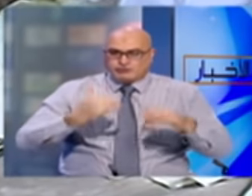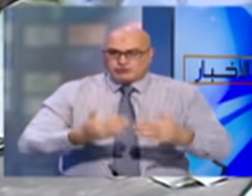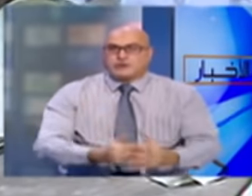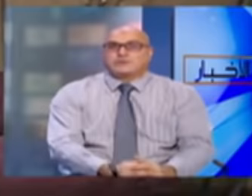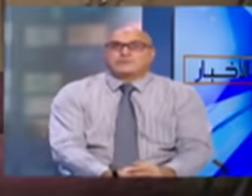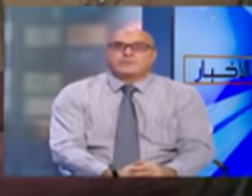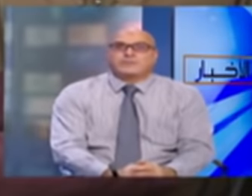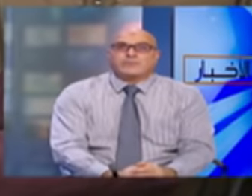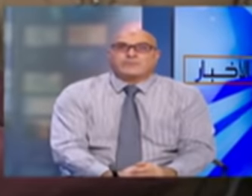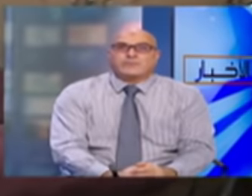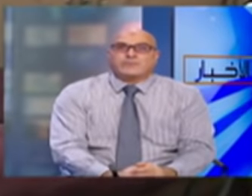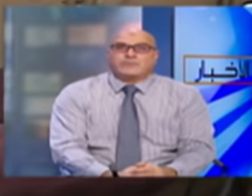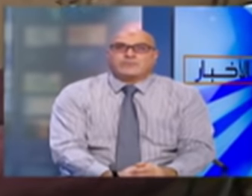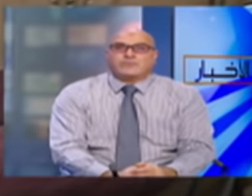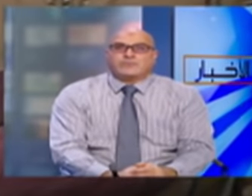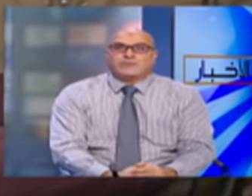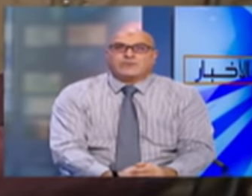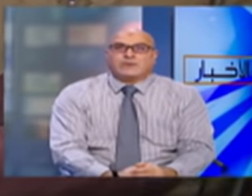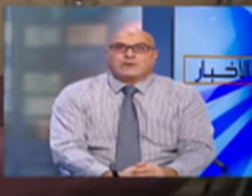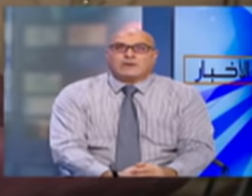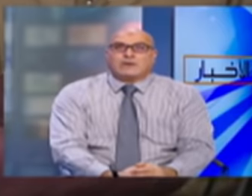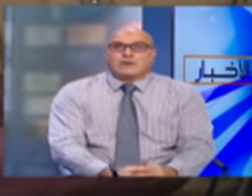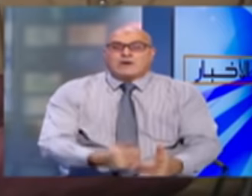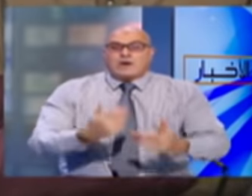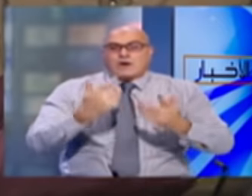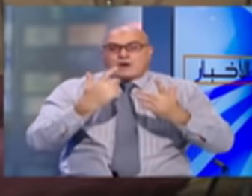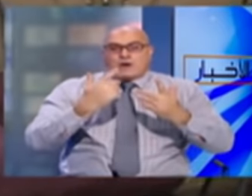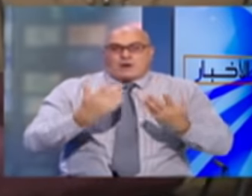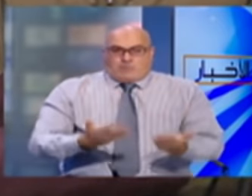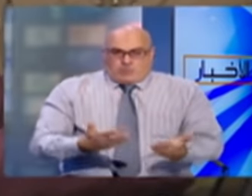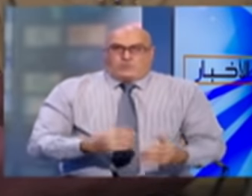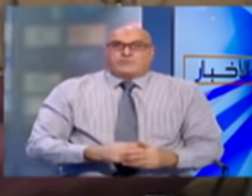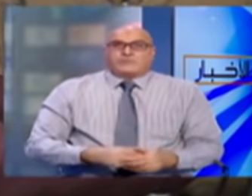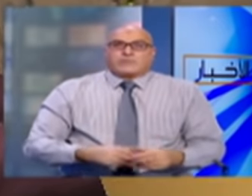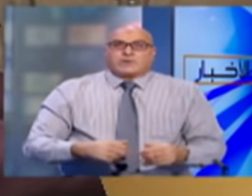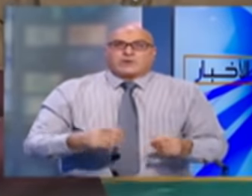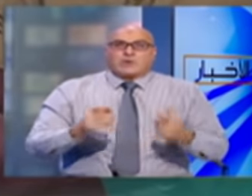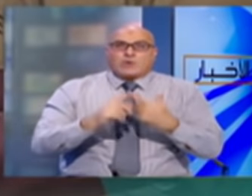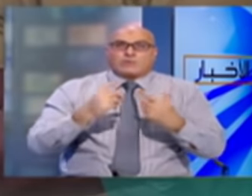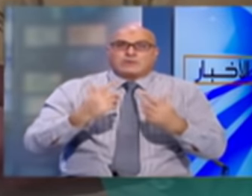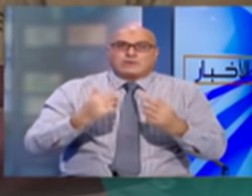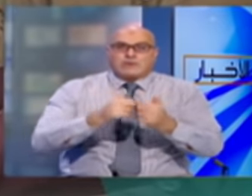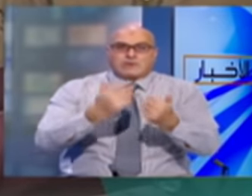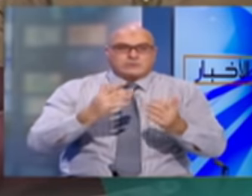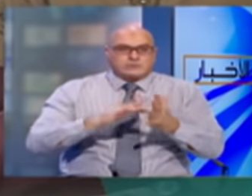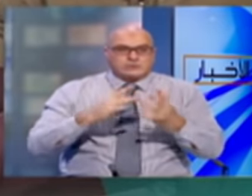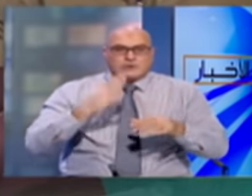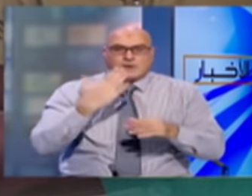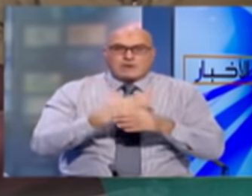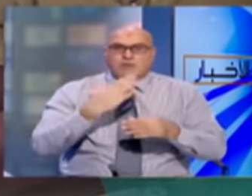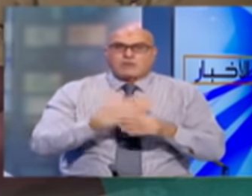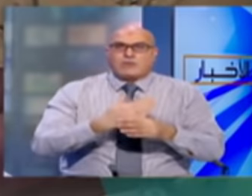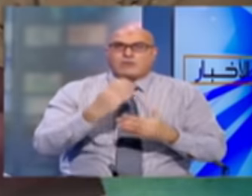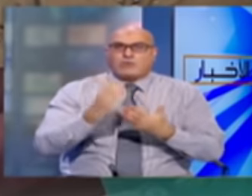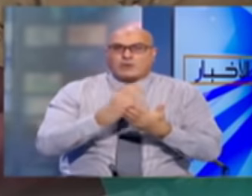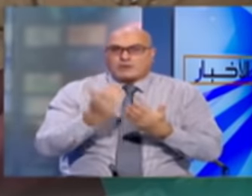وترقيتها. الاستهداف لبلادنا الآن لم يعد كما كان سابقا، صار الاستهداف بدرجة أولى إعلامي، صار